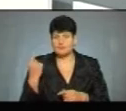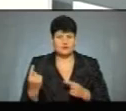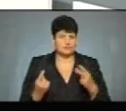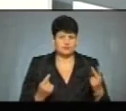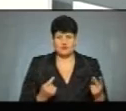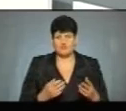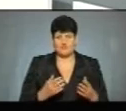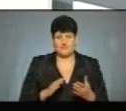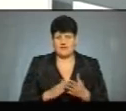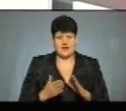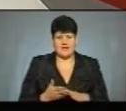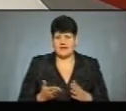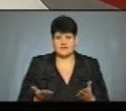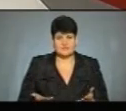варіанті